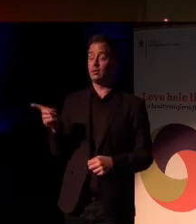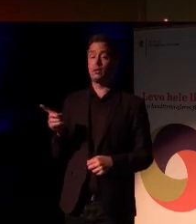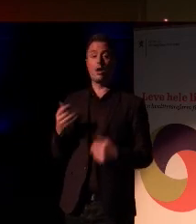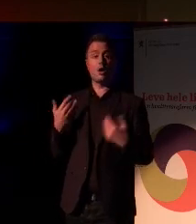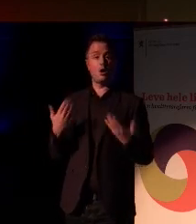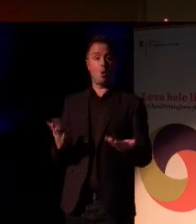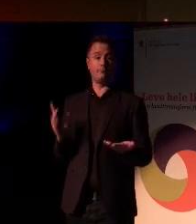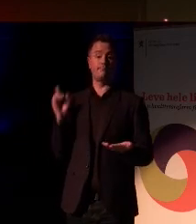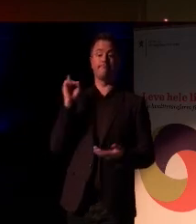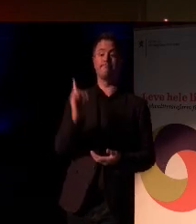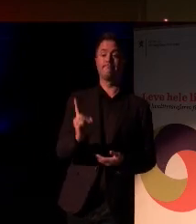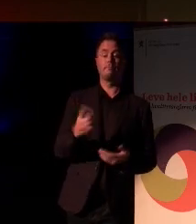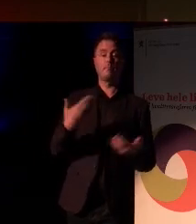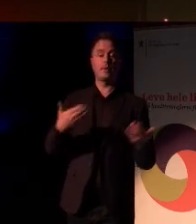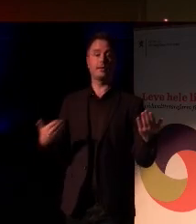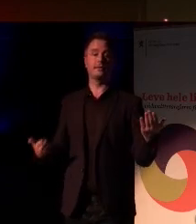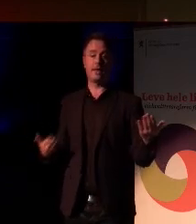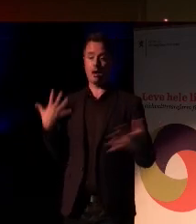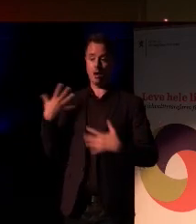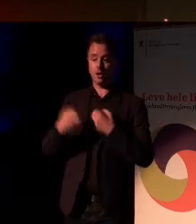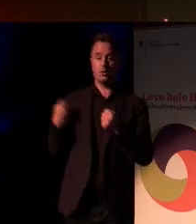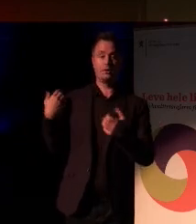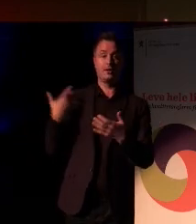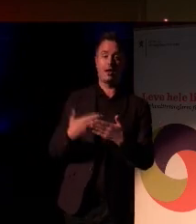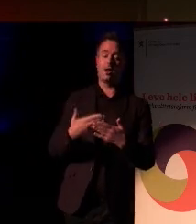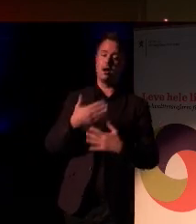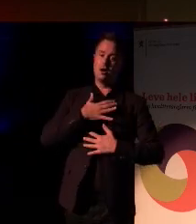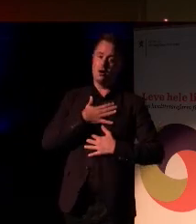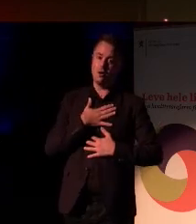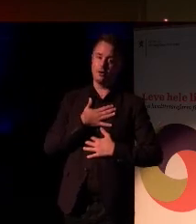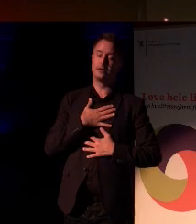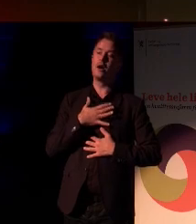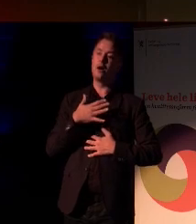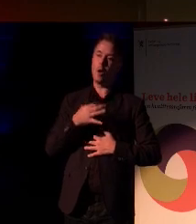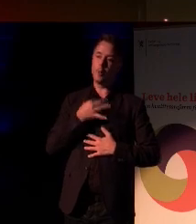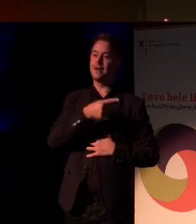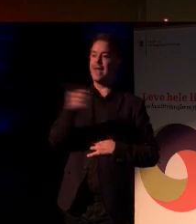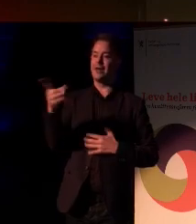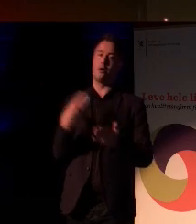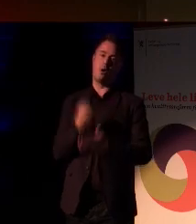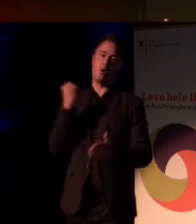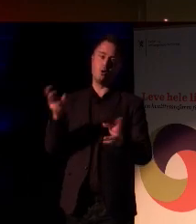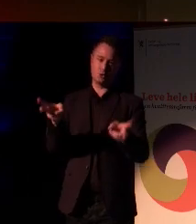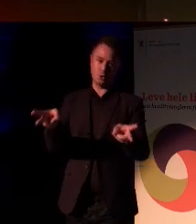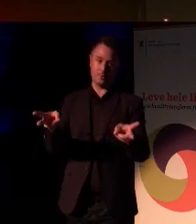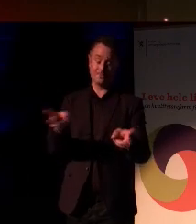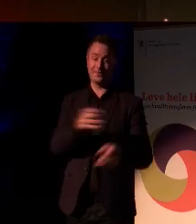det som vi har gjort. Det setter vi stor pris på. Jeg håper det har vært av interesse for dere. Tusen takk.